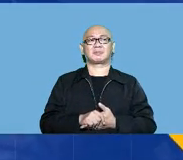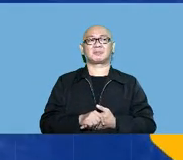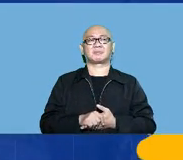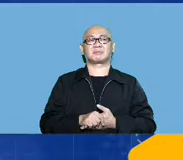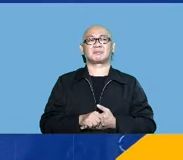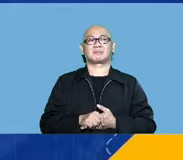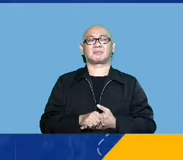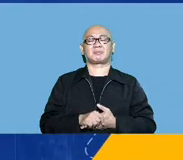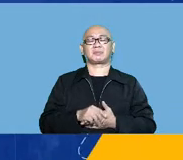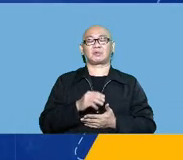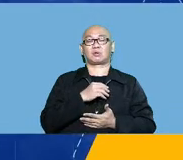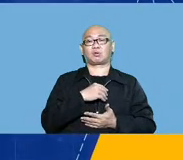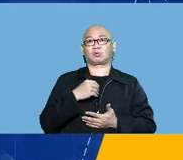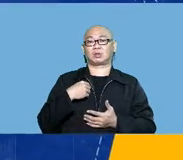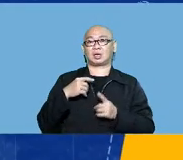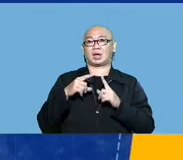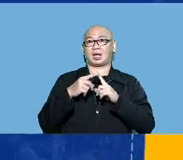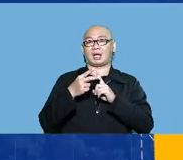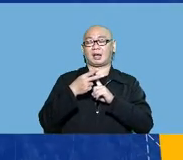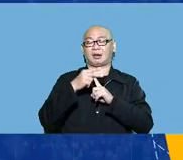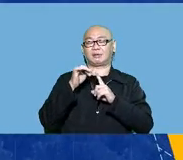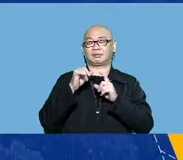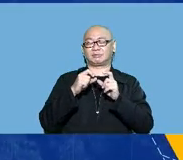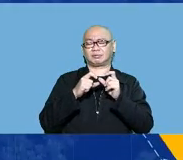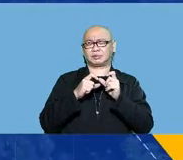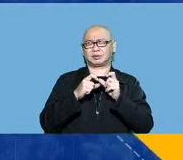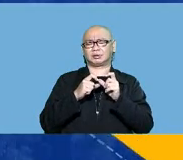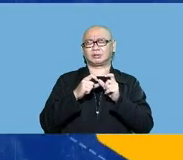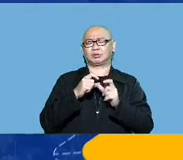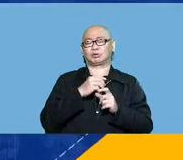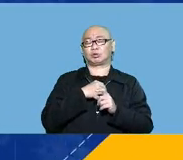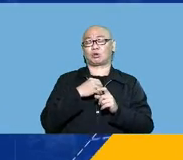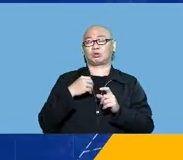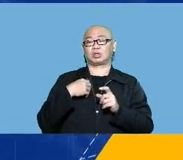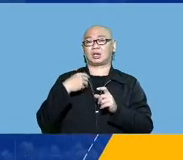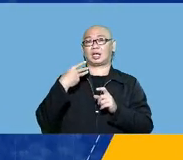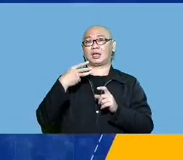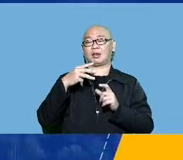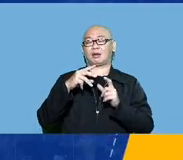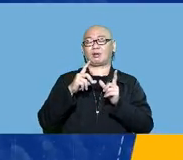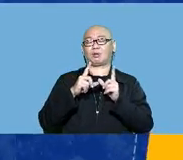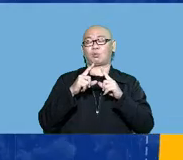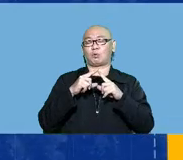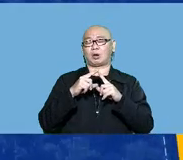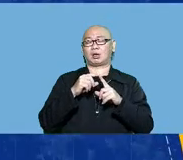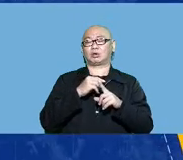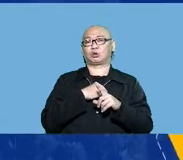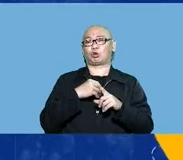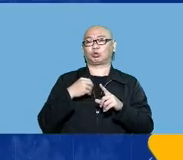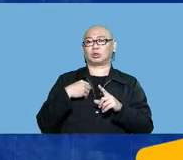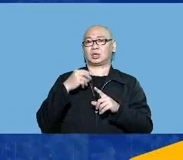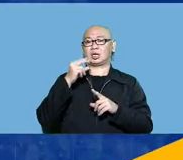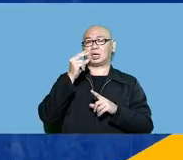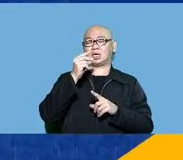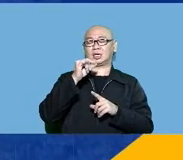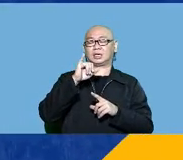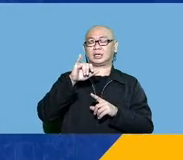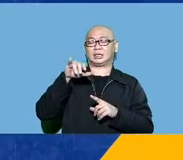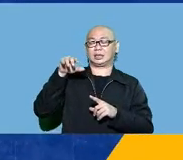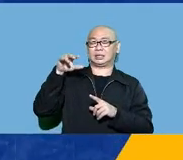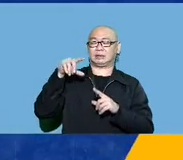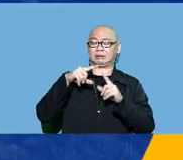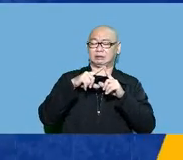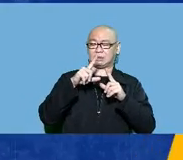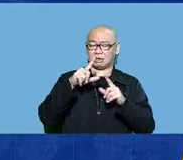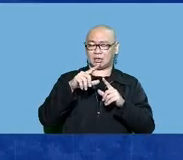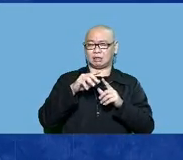pulmonologis, Dr. Ewa ya, kemudian Dr. Rizal, Dr. Hanafi, Dr. Zulfahmi